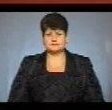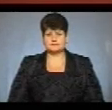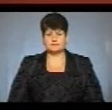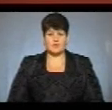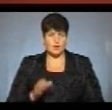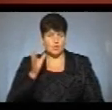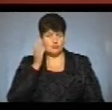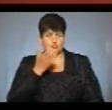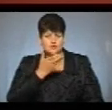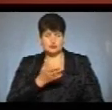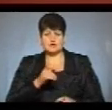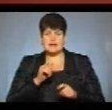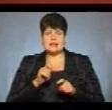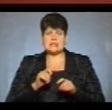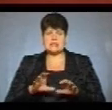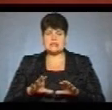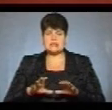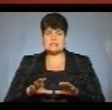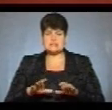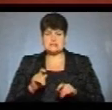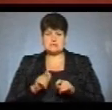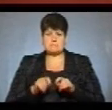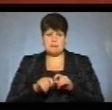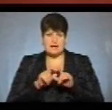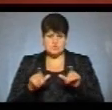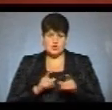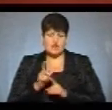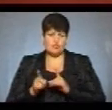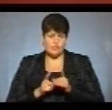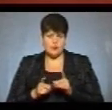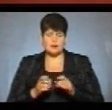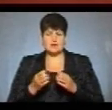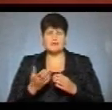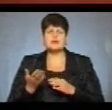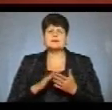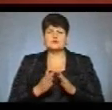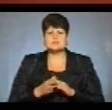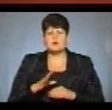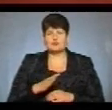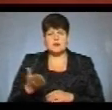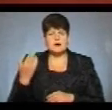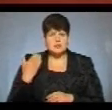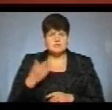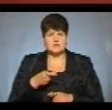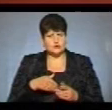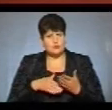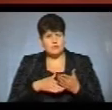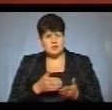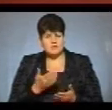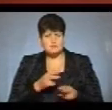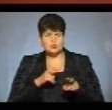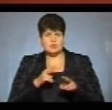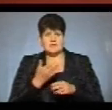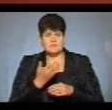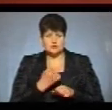Ось почули ми, що інспекцію реформували, чи ще реформують. Яка ситуація була раніше? Чи вони вам допомагали, чи вони контролювали